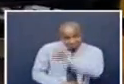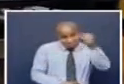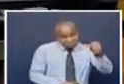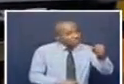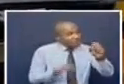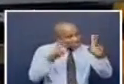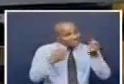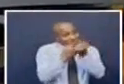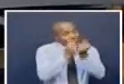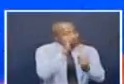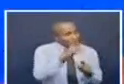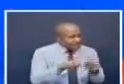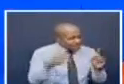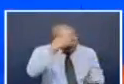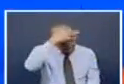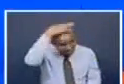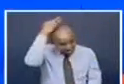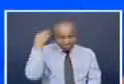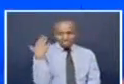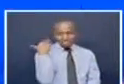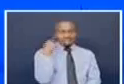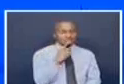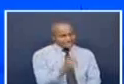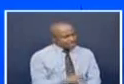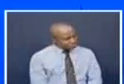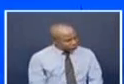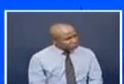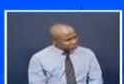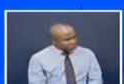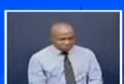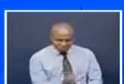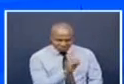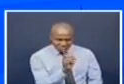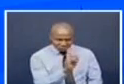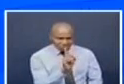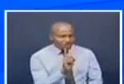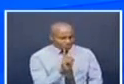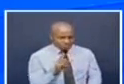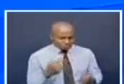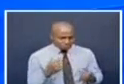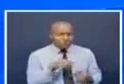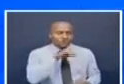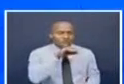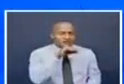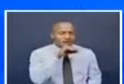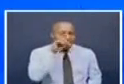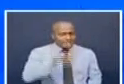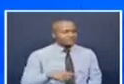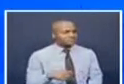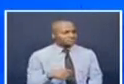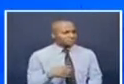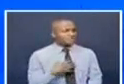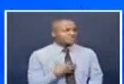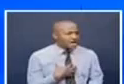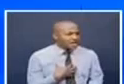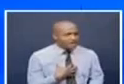maafikiano ya pamoja, lakini Wetangula katika siku za hivi karibuni amenukuliwa akisema kwamba yeye bwana anamtaka Odinga pengine